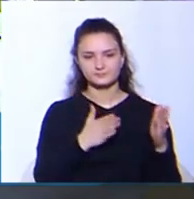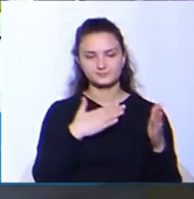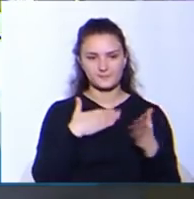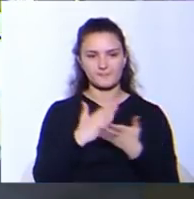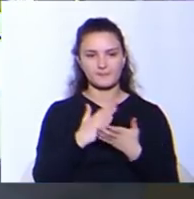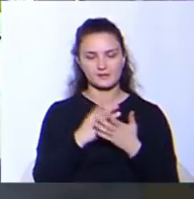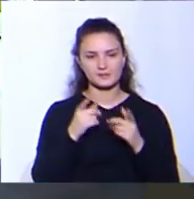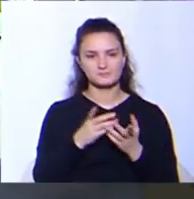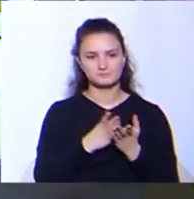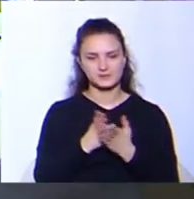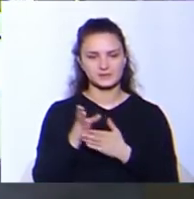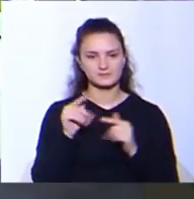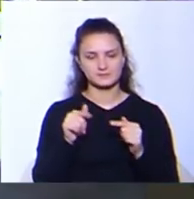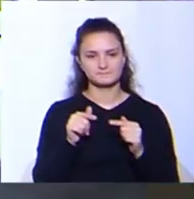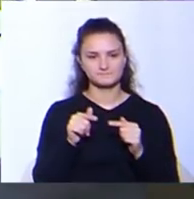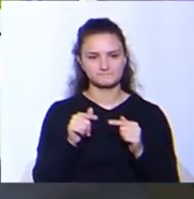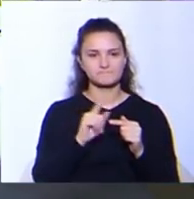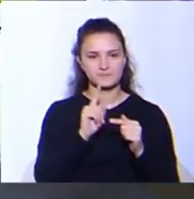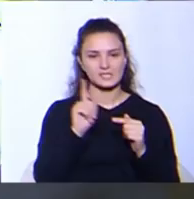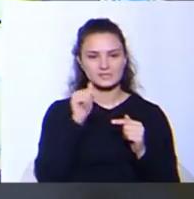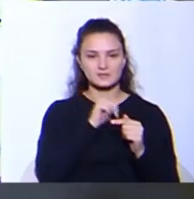მაქვს ამ ხრივ ნაღმები